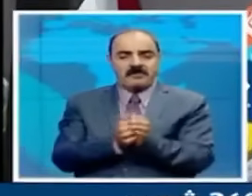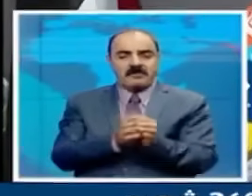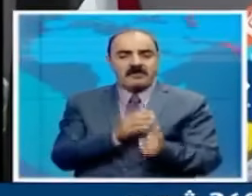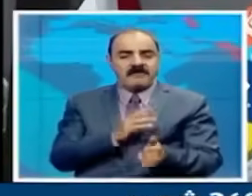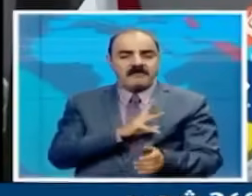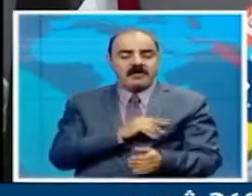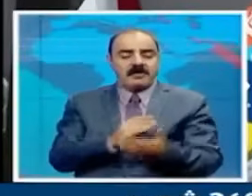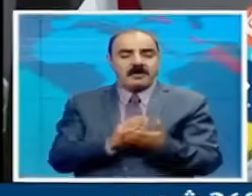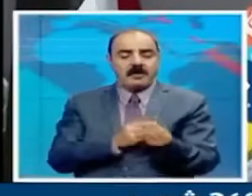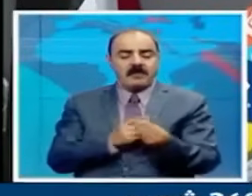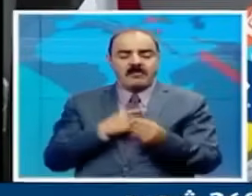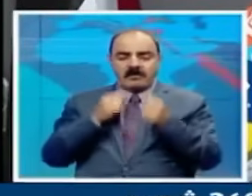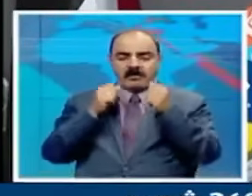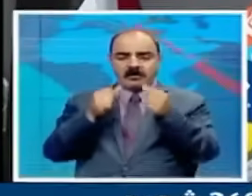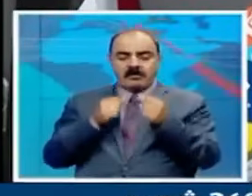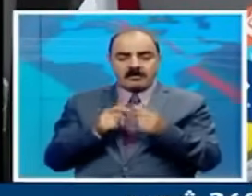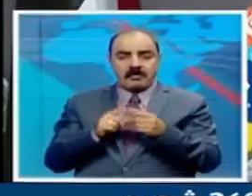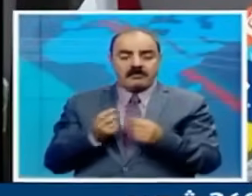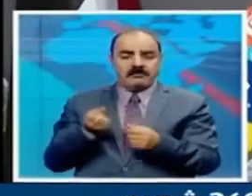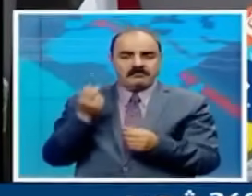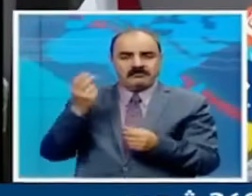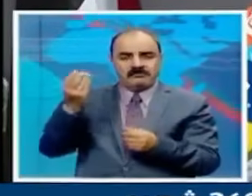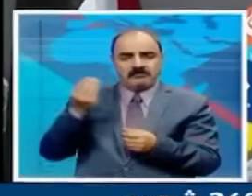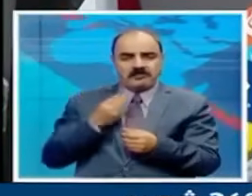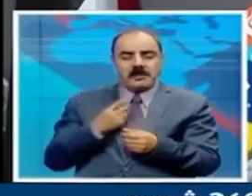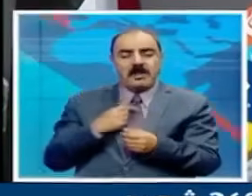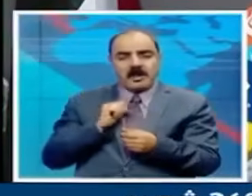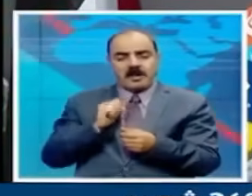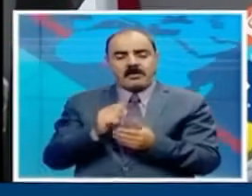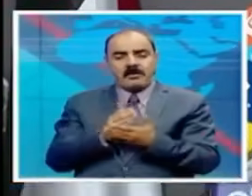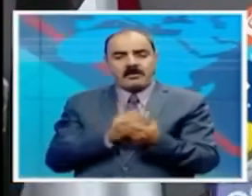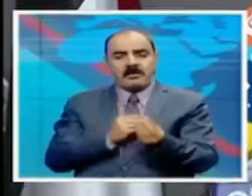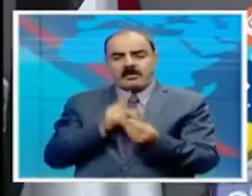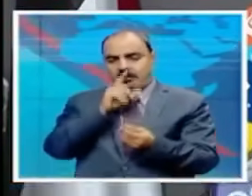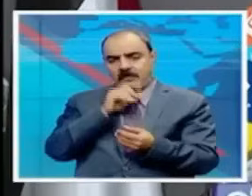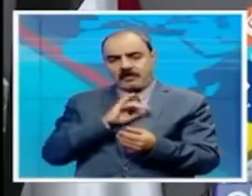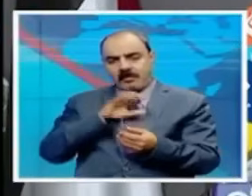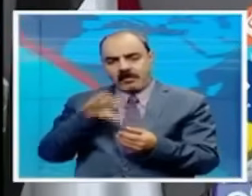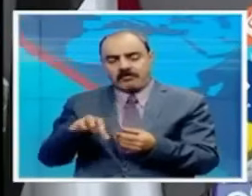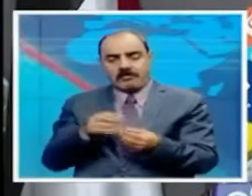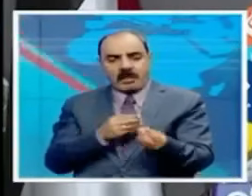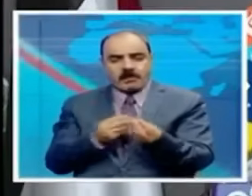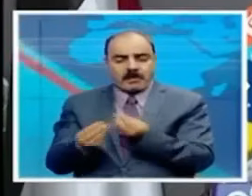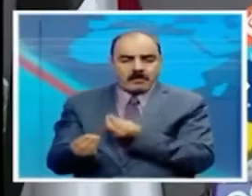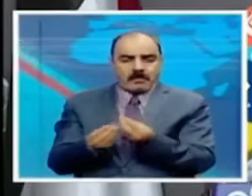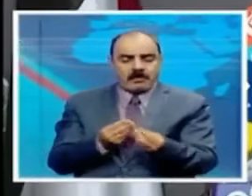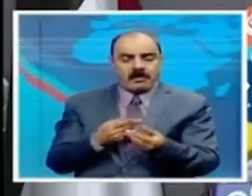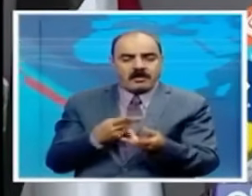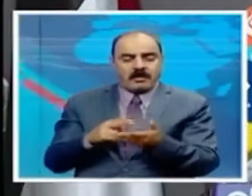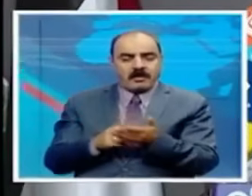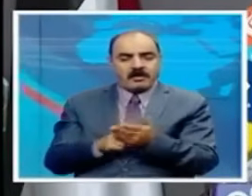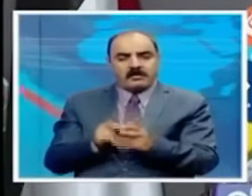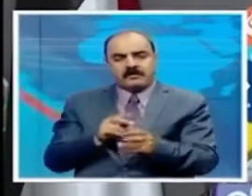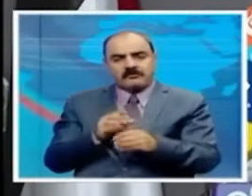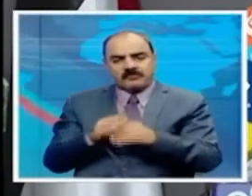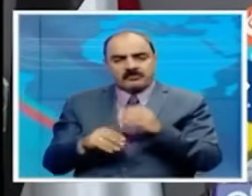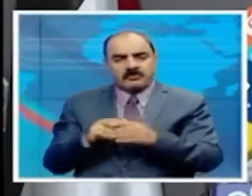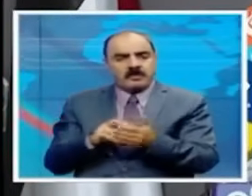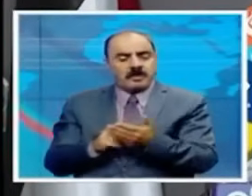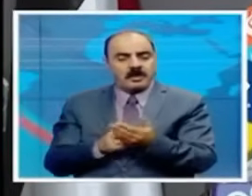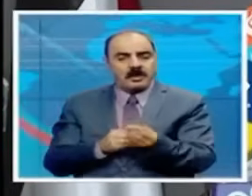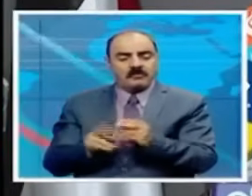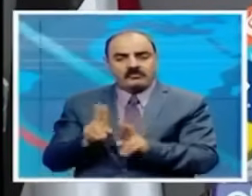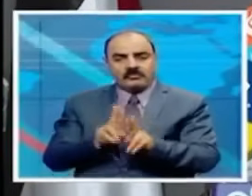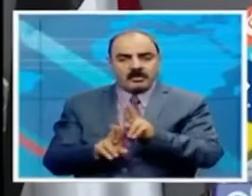الفلسطينية أعلنت أنها تلقت دعوة لزيارة القاهرة وبحث آخر ما تمخضت عنه المساعي